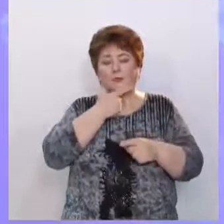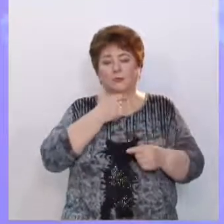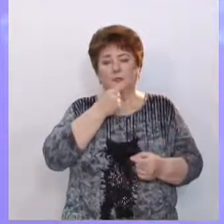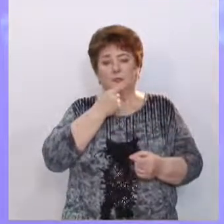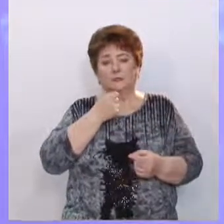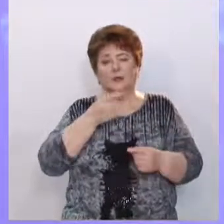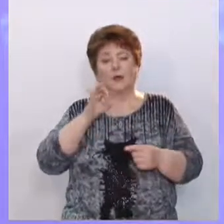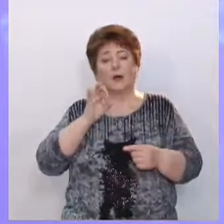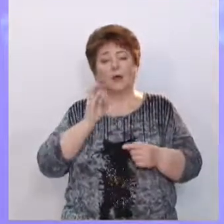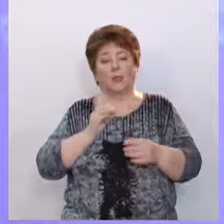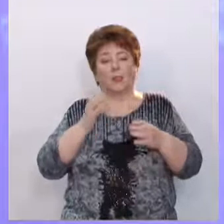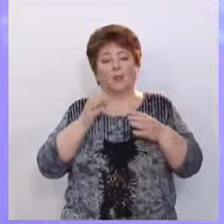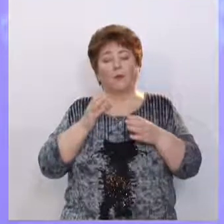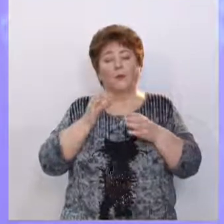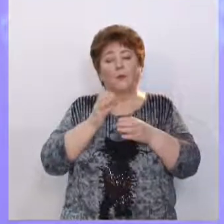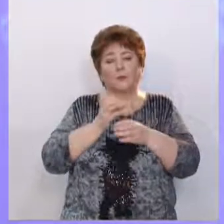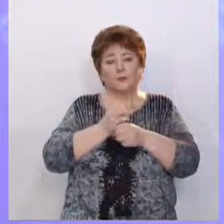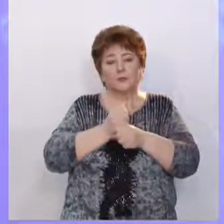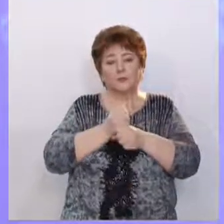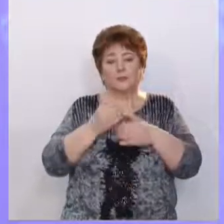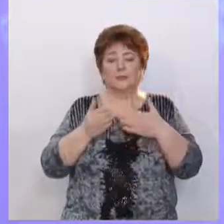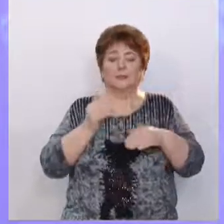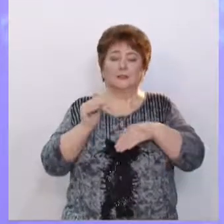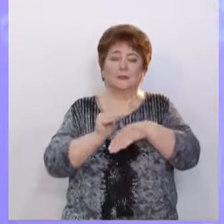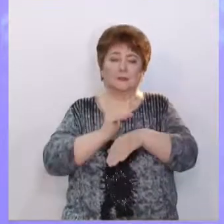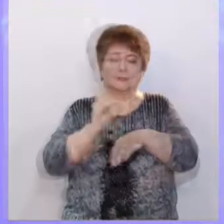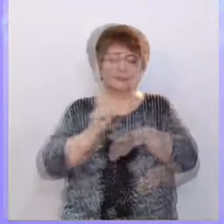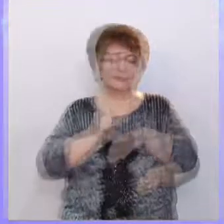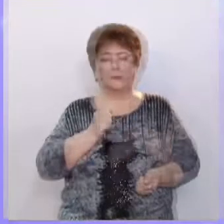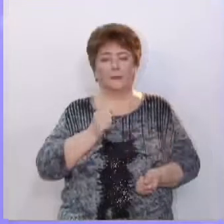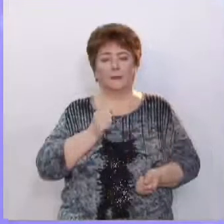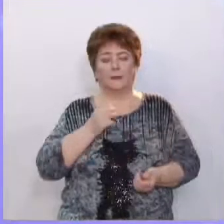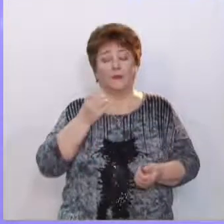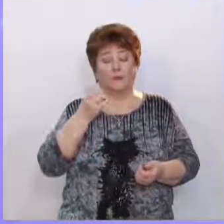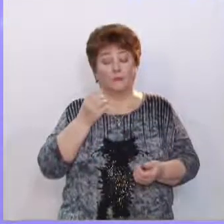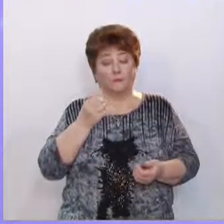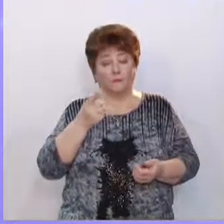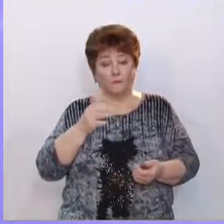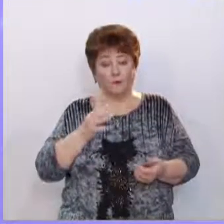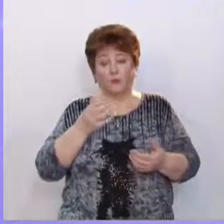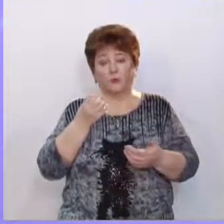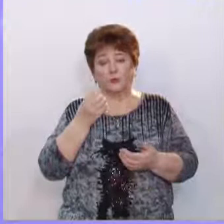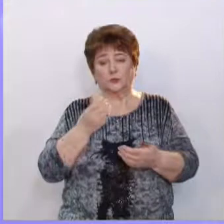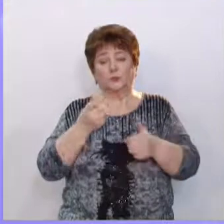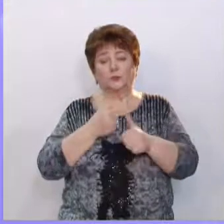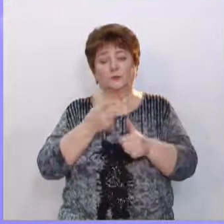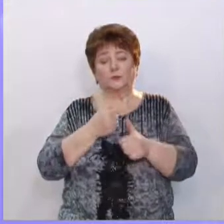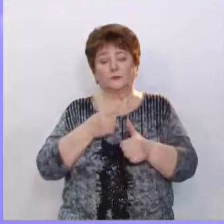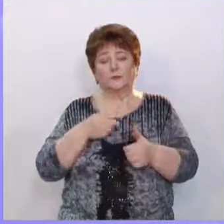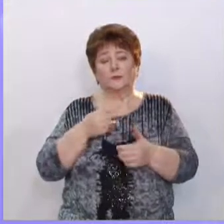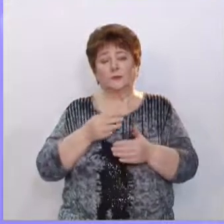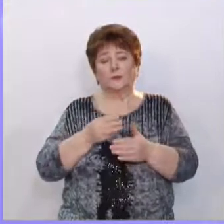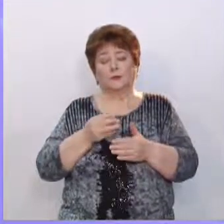красивая. Оно уменьшительное или ласкательное. Его называют еще